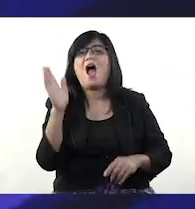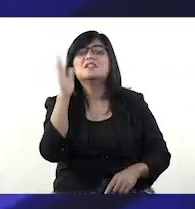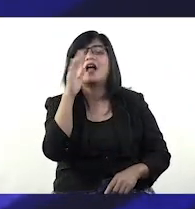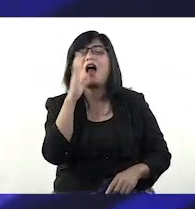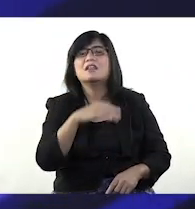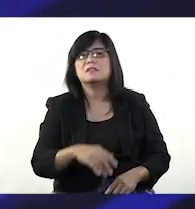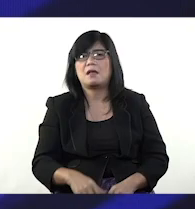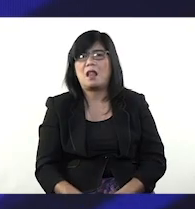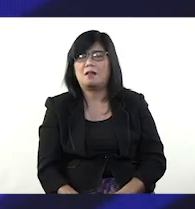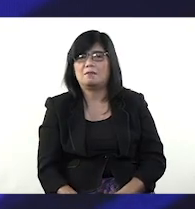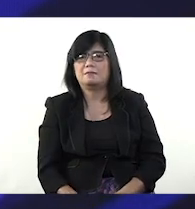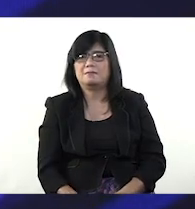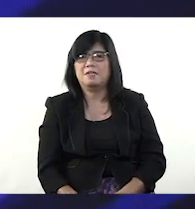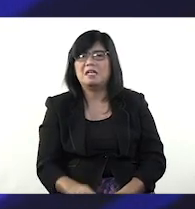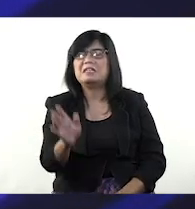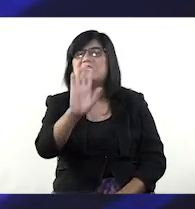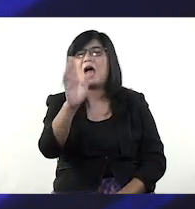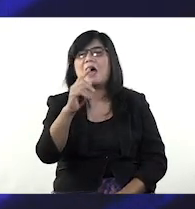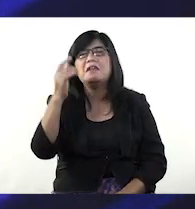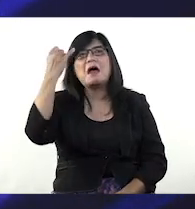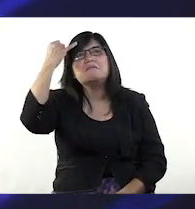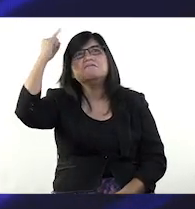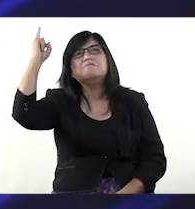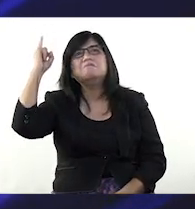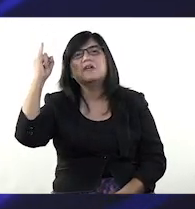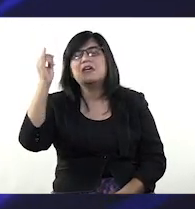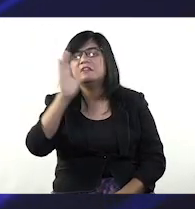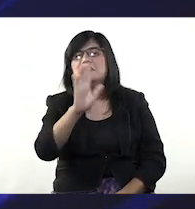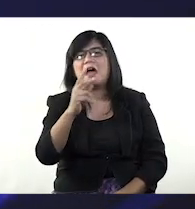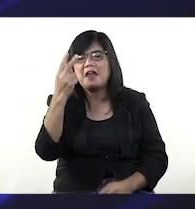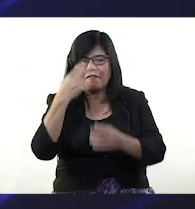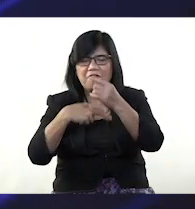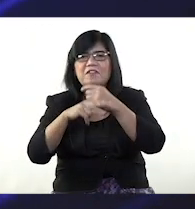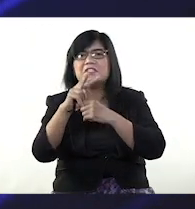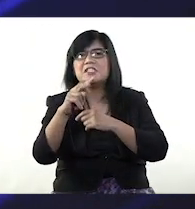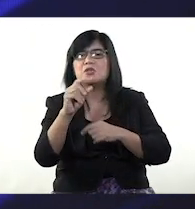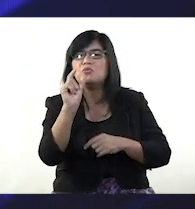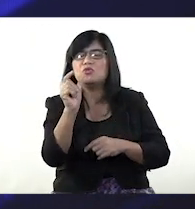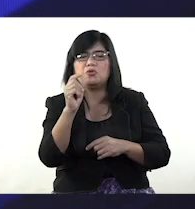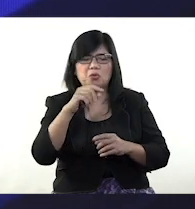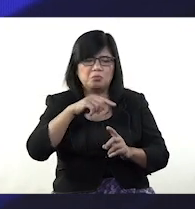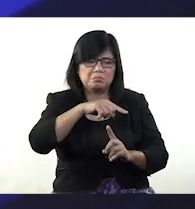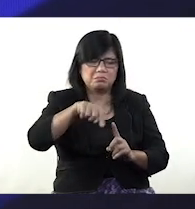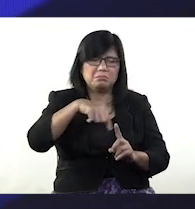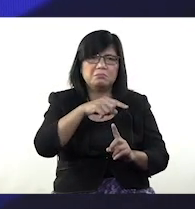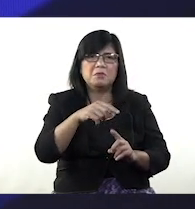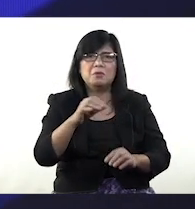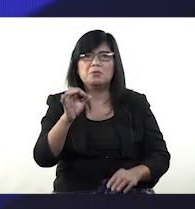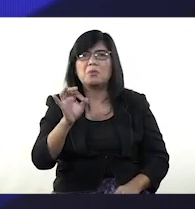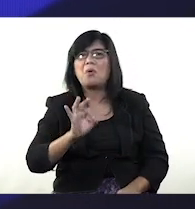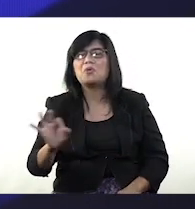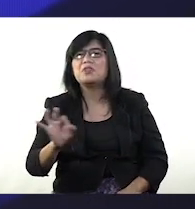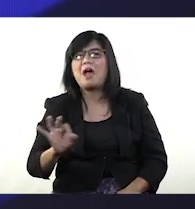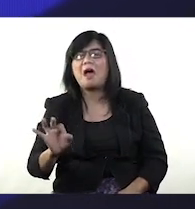dreams televisinya mimpi untuk lingkungannya untuk desanya untuk kotanya